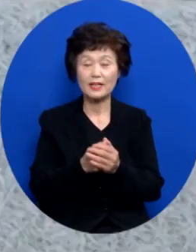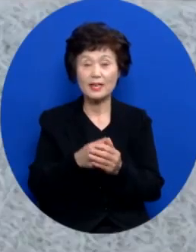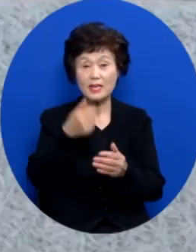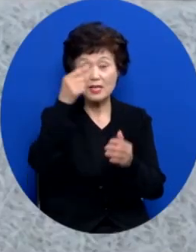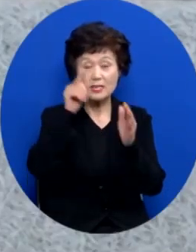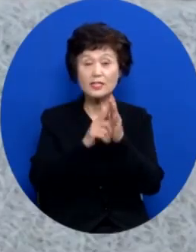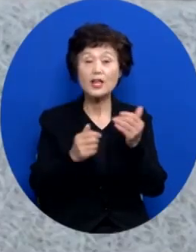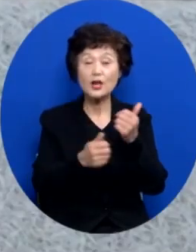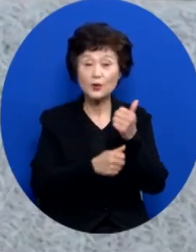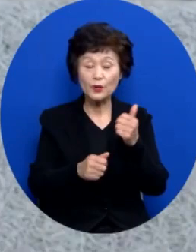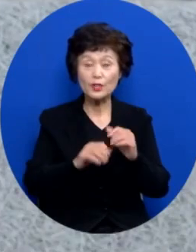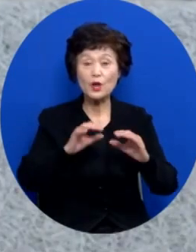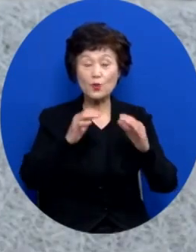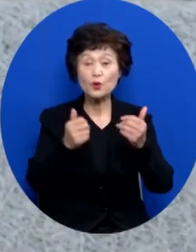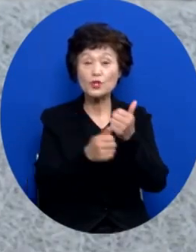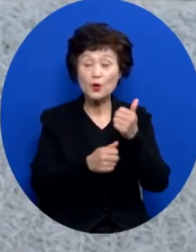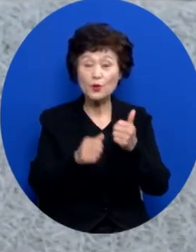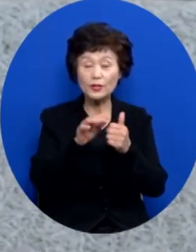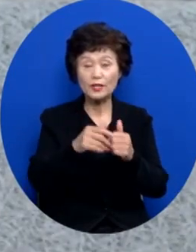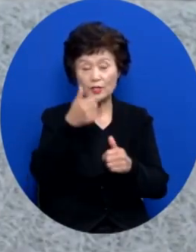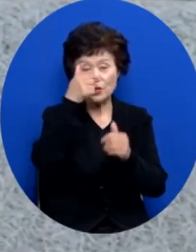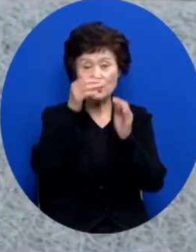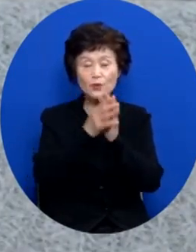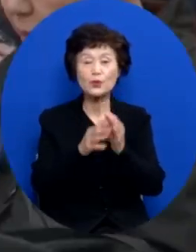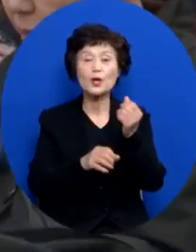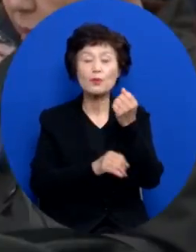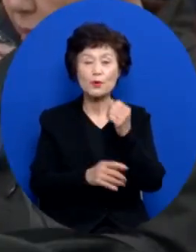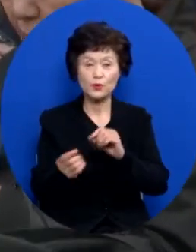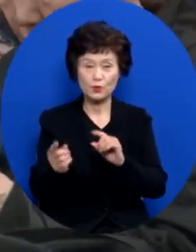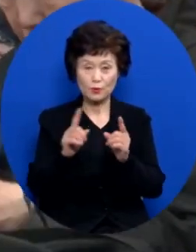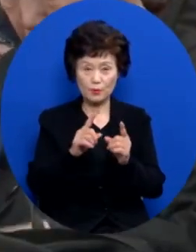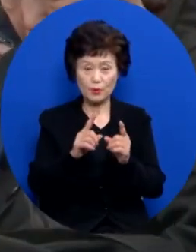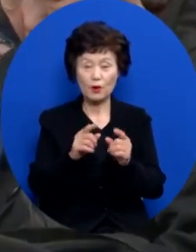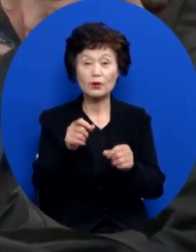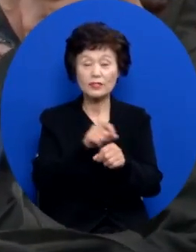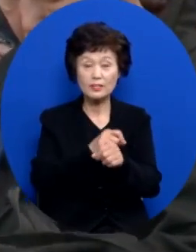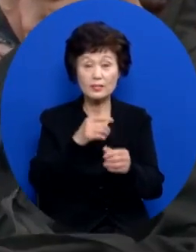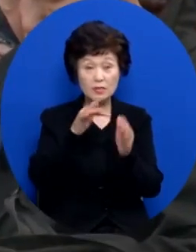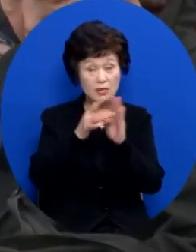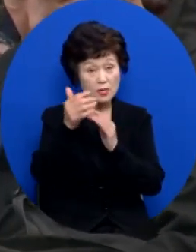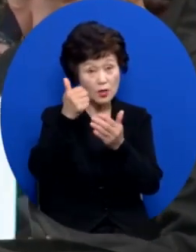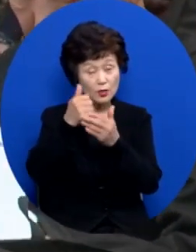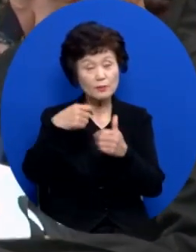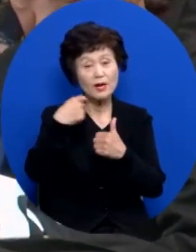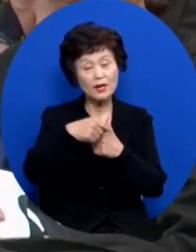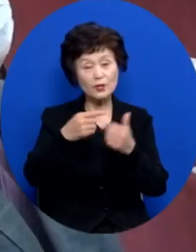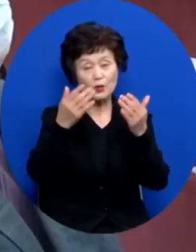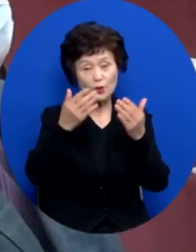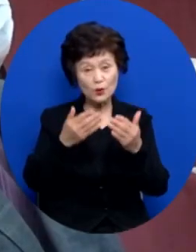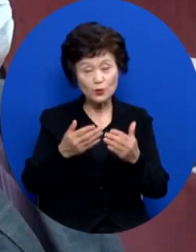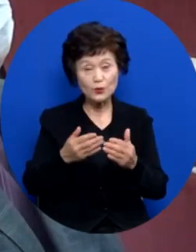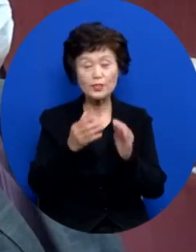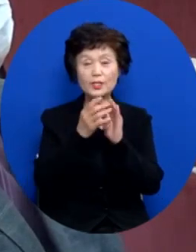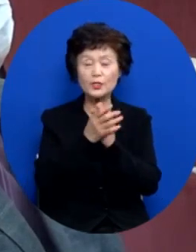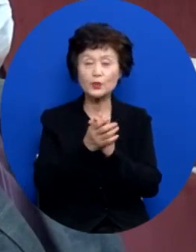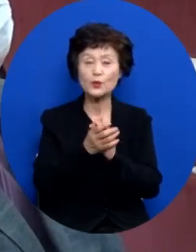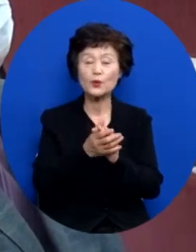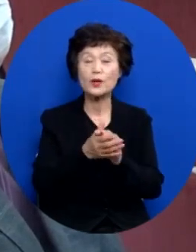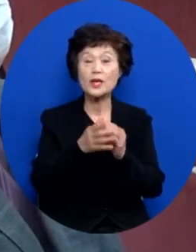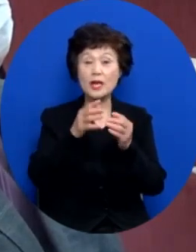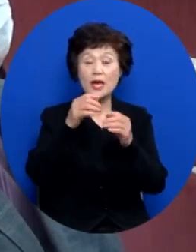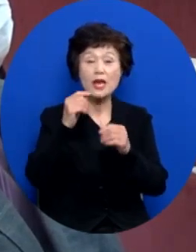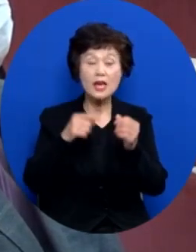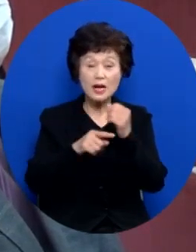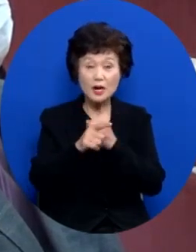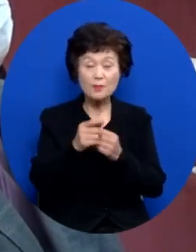신학위원회와 국제위원회는 기도의 본질을 회복하고 특히 예수님께서 가르쳐 주신 주기도문의 숭고한 의미를 전하기